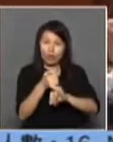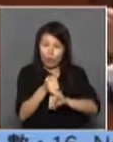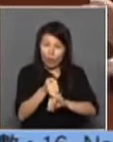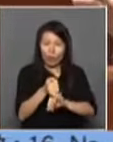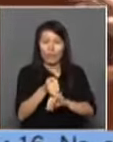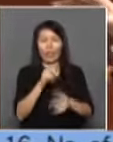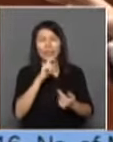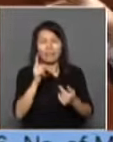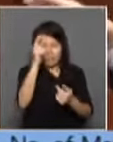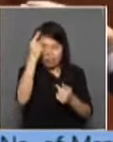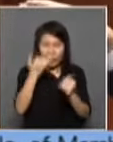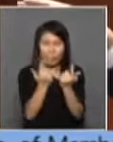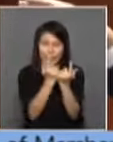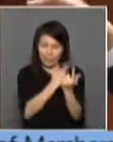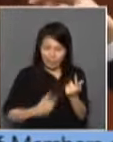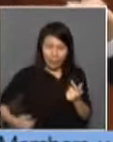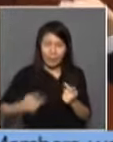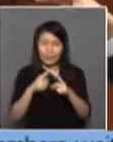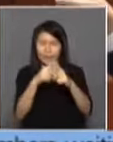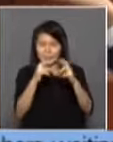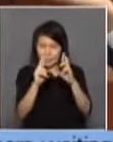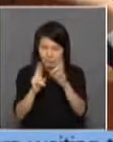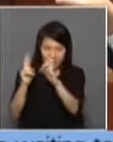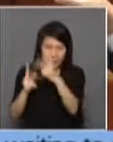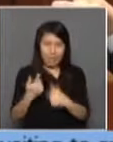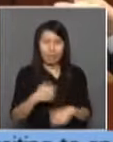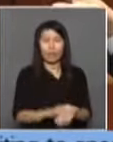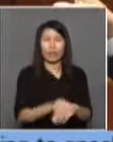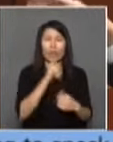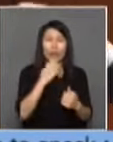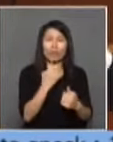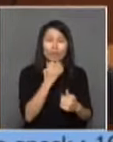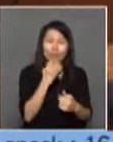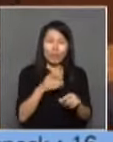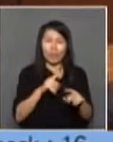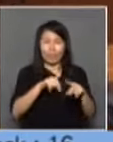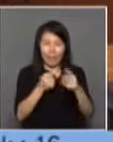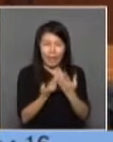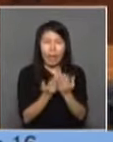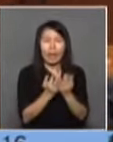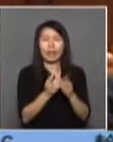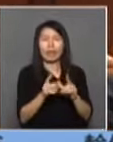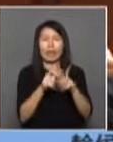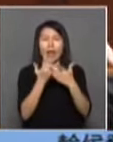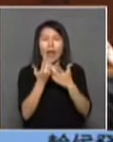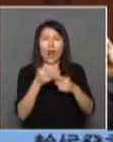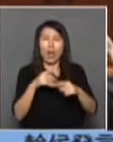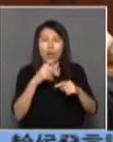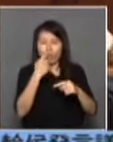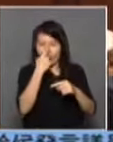市，亦都高過東京、大阪、倫敦、紐約啊呢啲城市。我哋作為一個